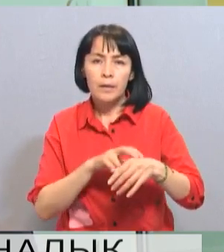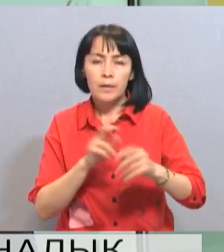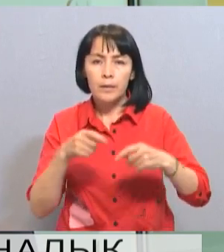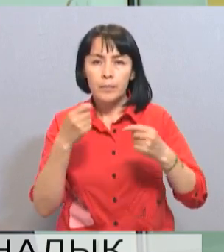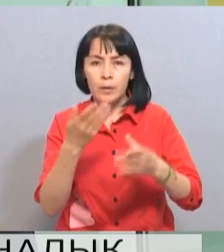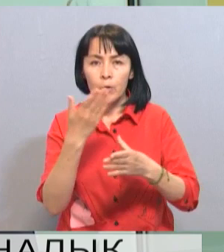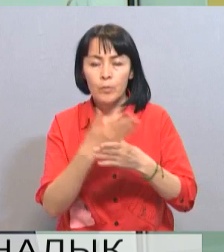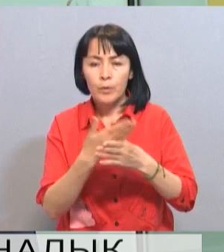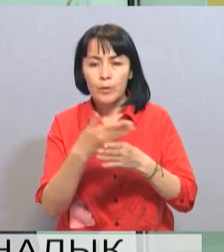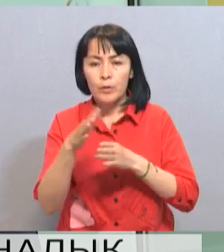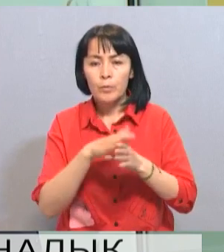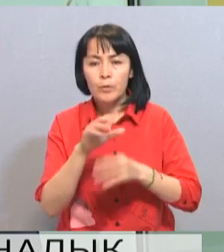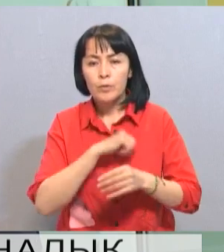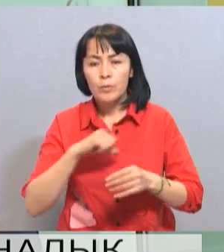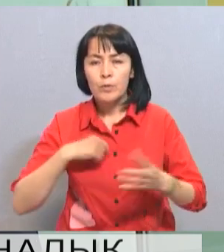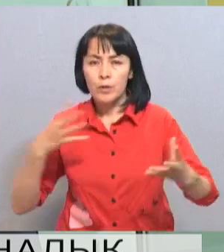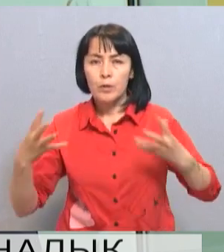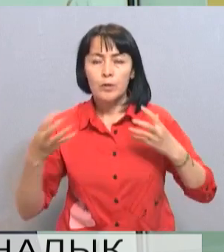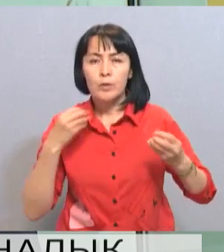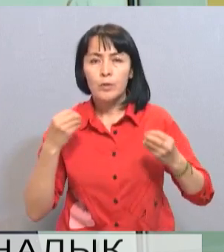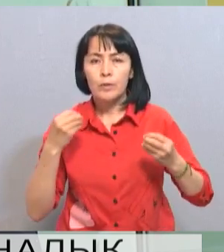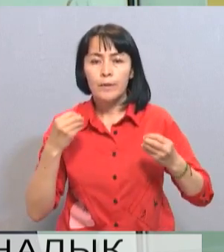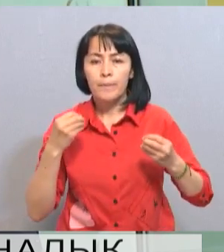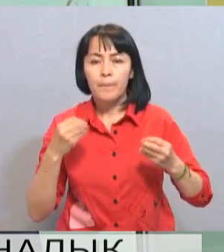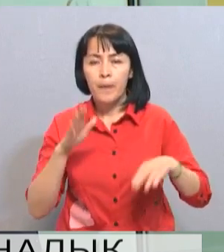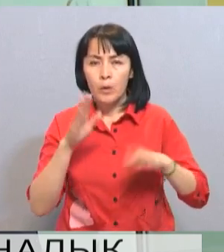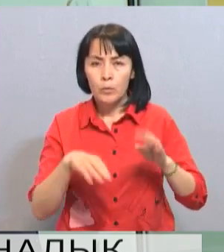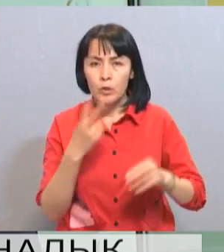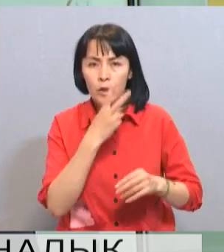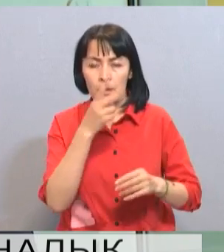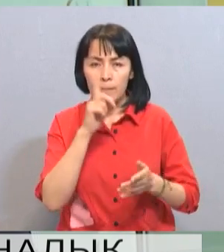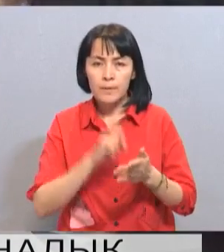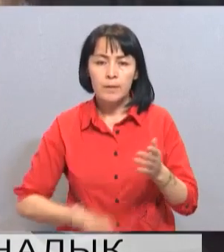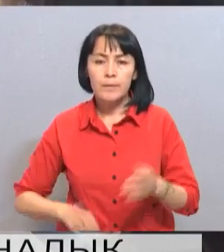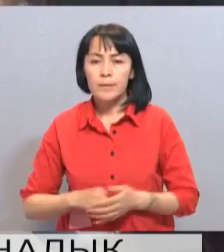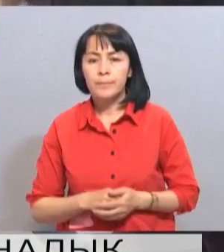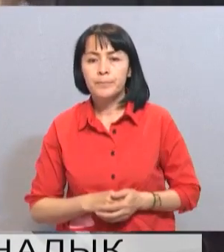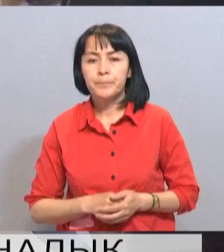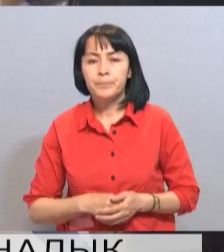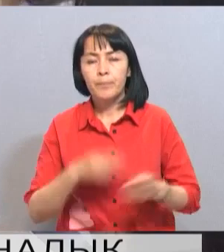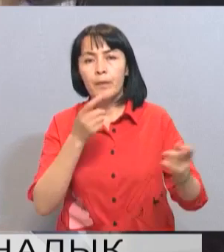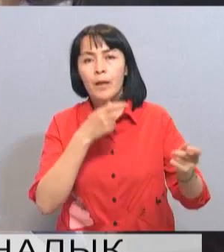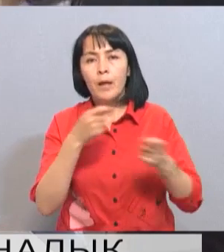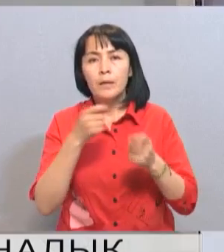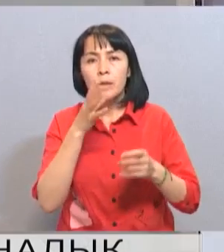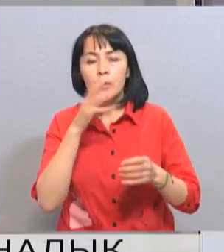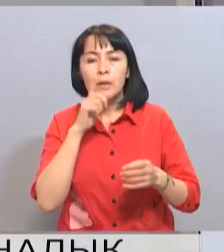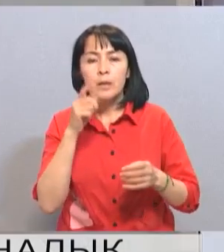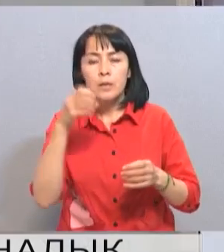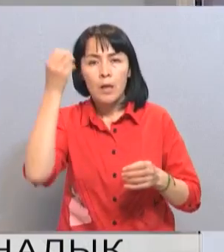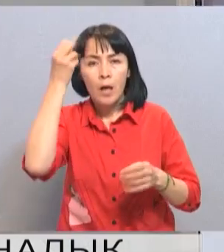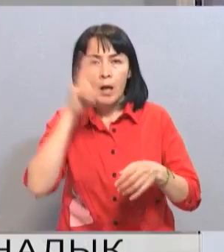берген кеңестері бойынша өздерінің денсаулығына жақсы қарайды деген үміттеміз. Акция барысында жастар